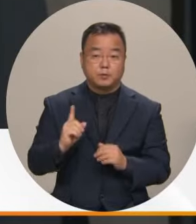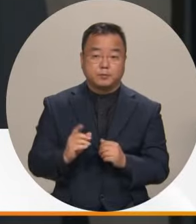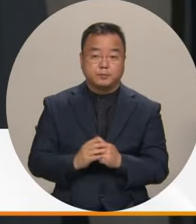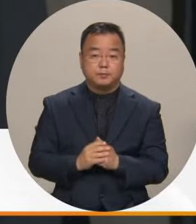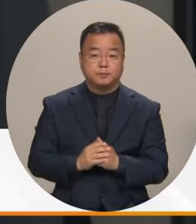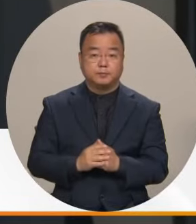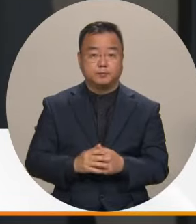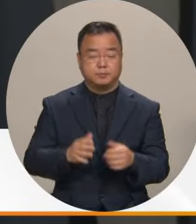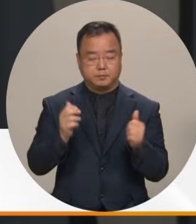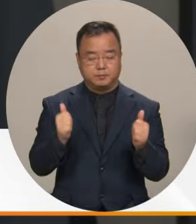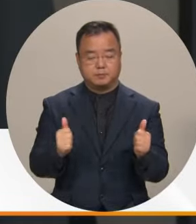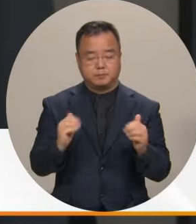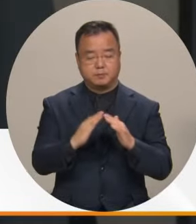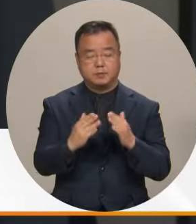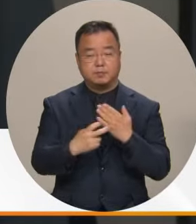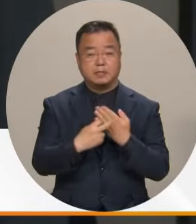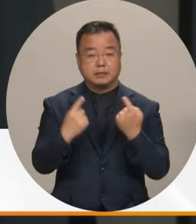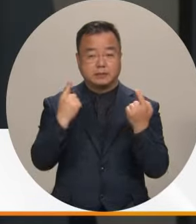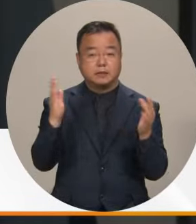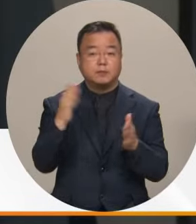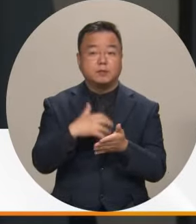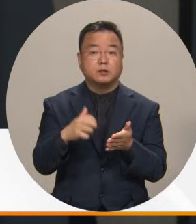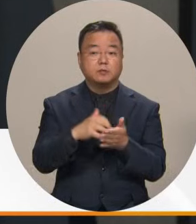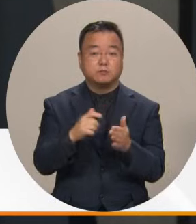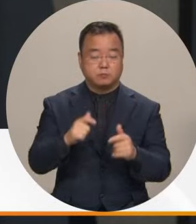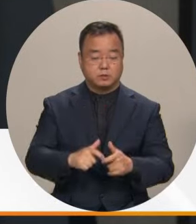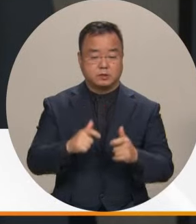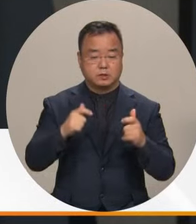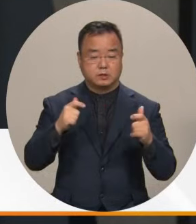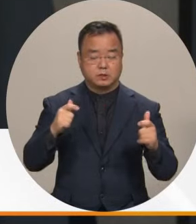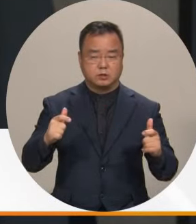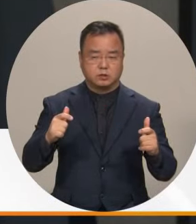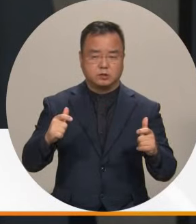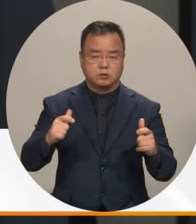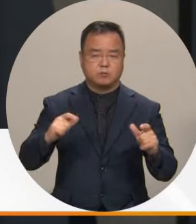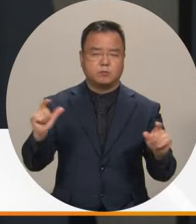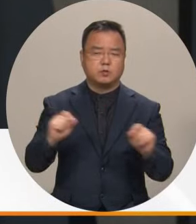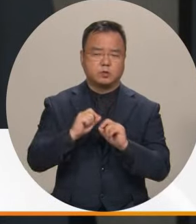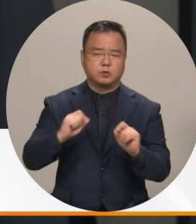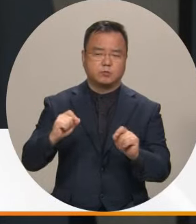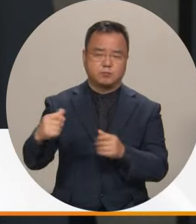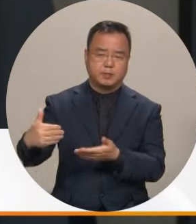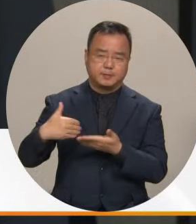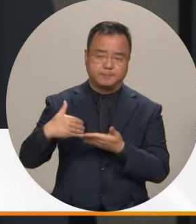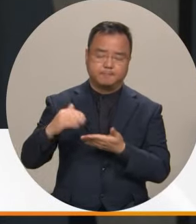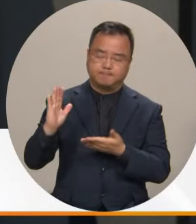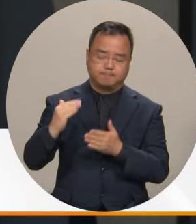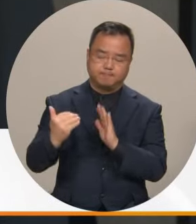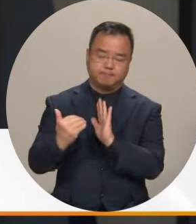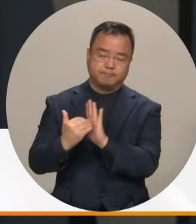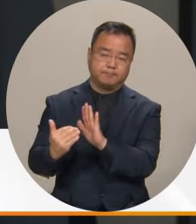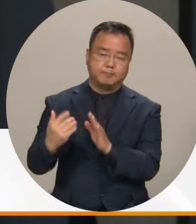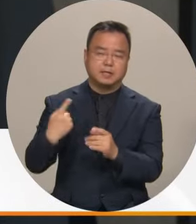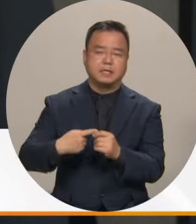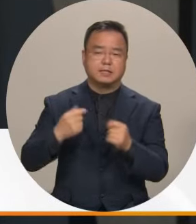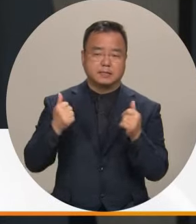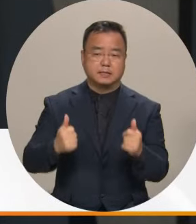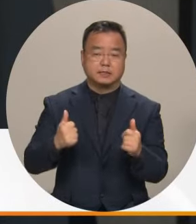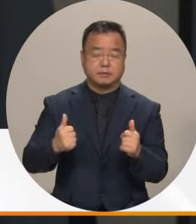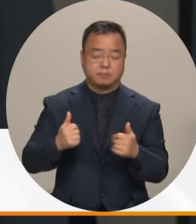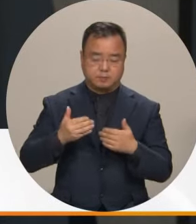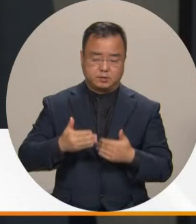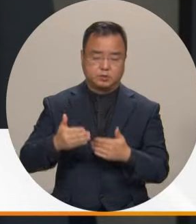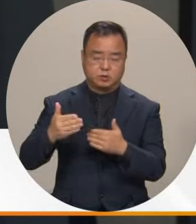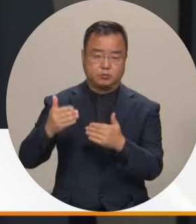일단 법원이 의대 증원 집행정지 가처분 신청을 다시 한번 돌려보냈습니다 어 심해는 의대 증원 절차